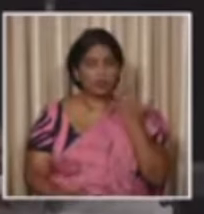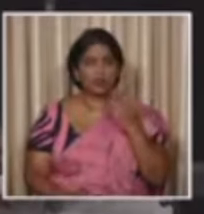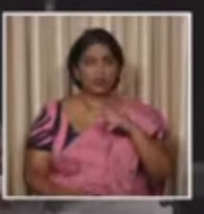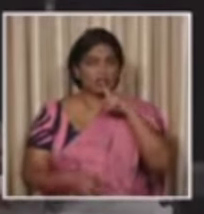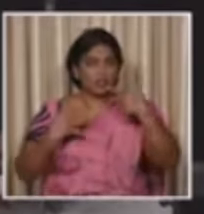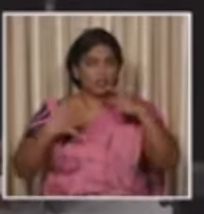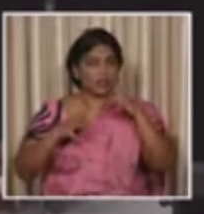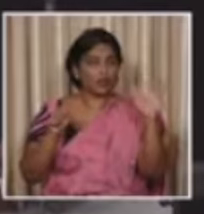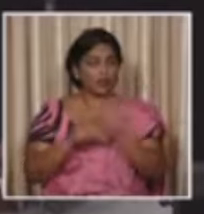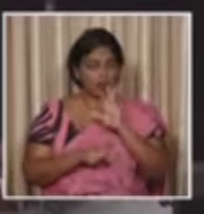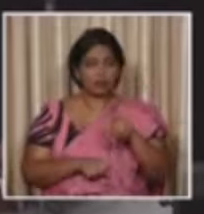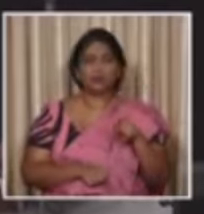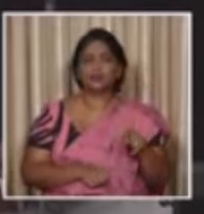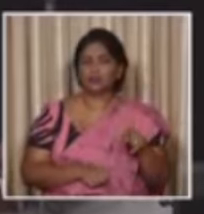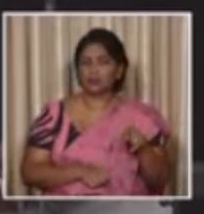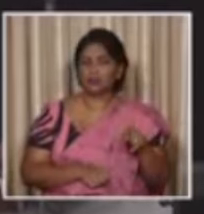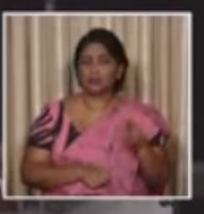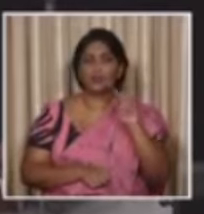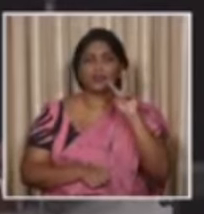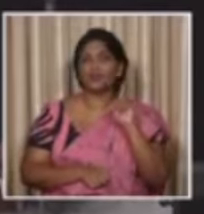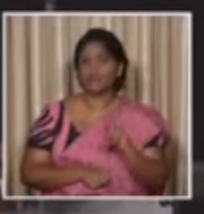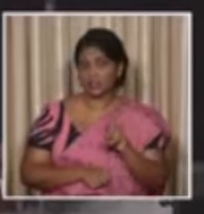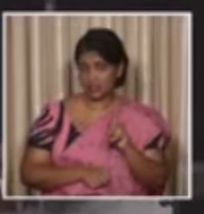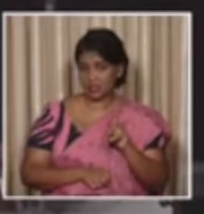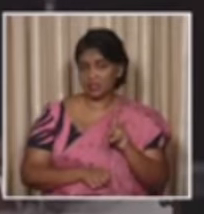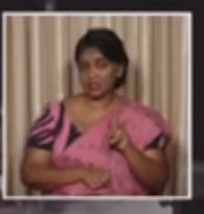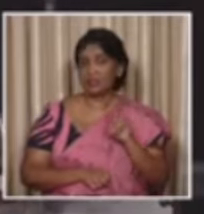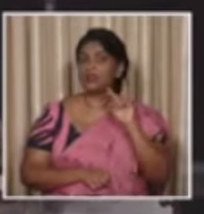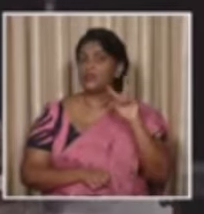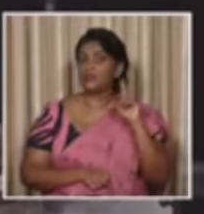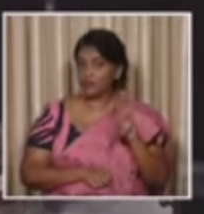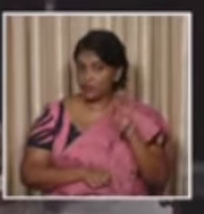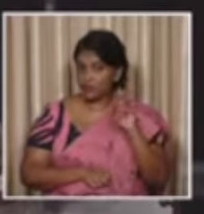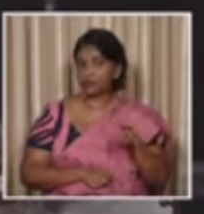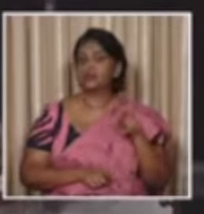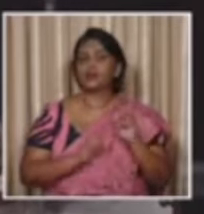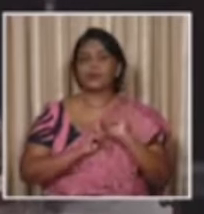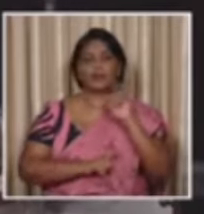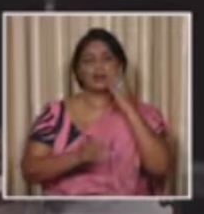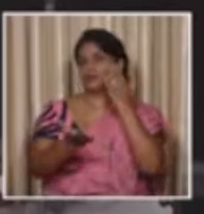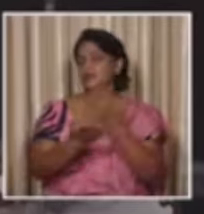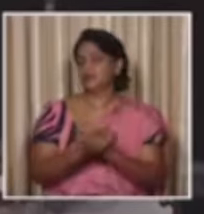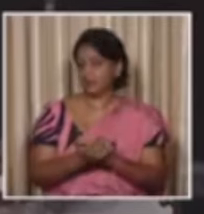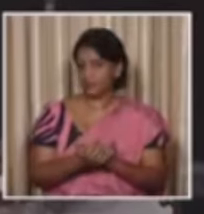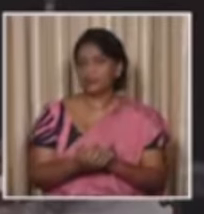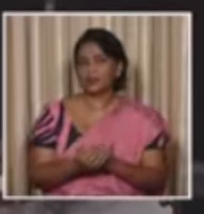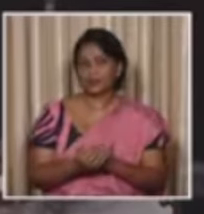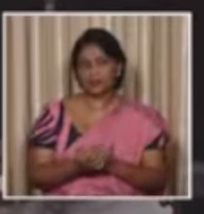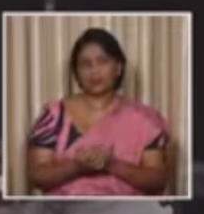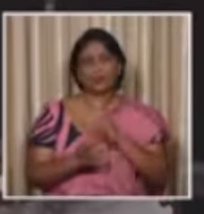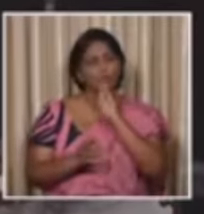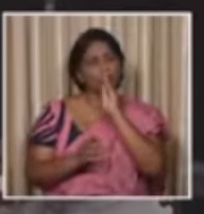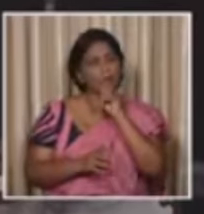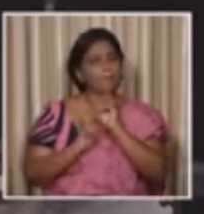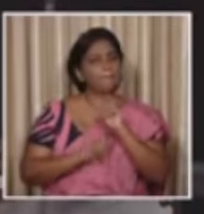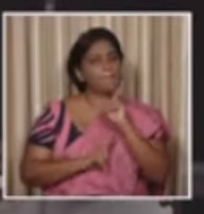7 සම්පූර්ණ වෙන්නේ ගරු නියෝජ්‍ය කතානායකතුමනි 21 වෙනිදා. එතකොට ඒ වෙනකොට තමයි මේ පාර්ලිමේන්තුවට ඉදිරිපත් කරන්න පුළුවන්. ඉතින් ඔබතුමා අඩුම